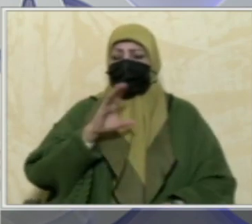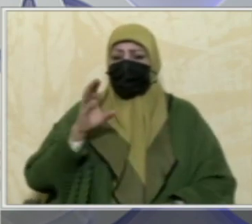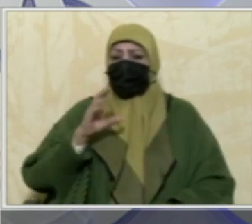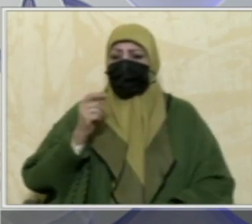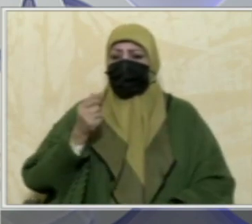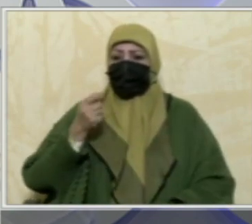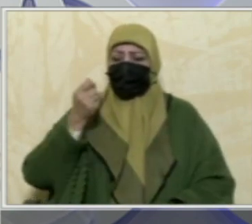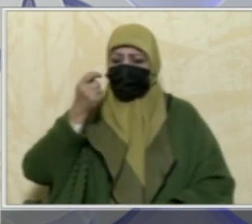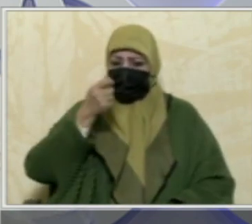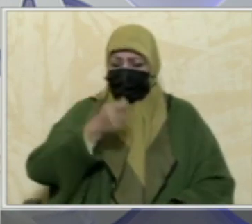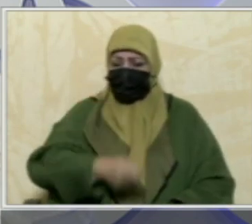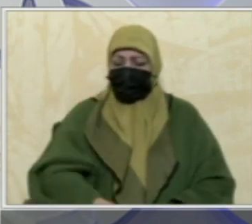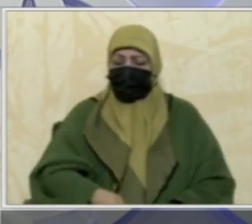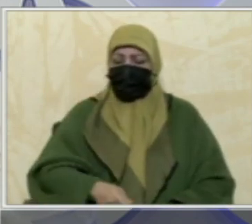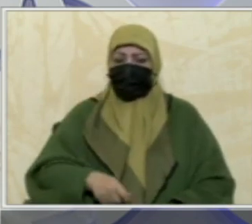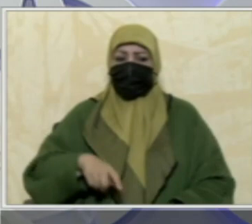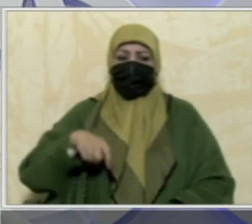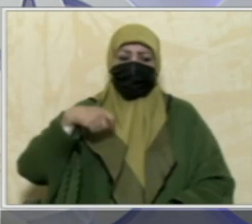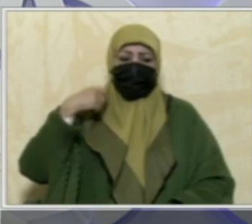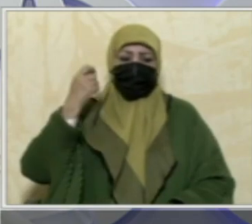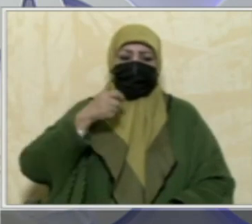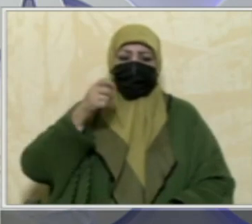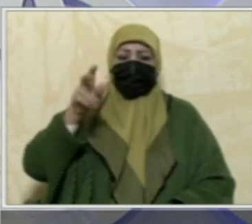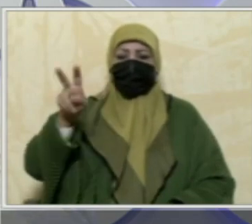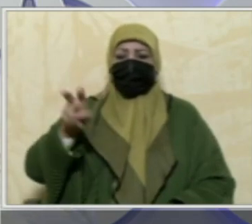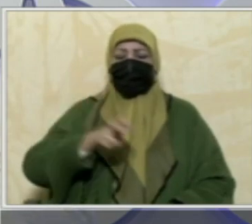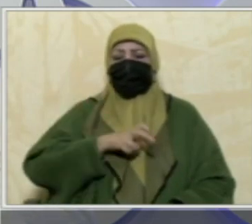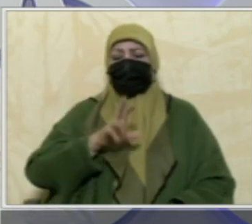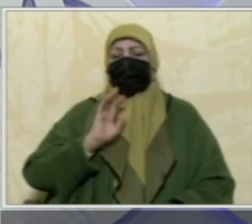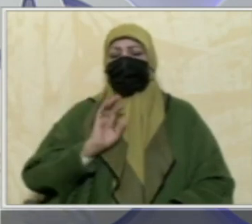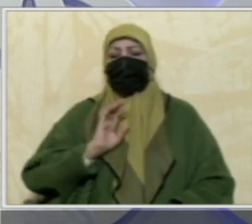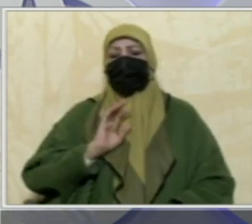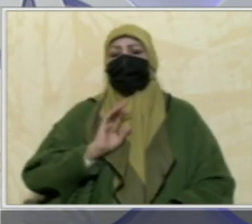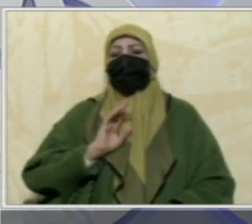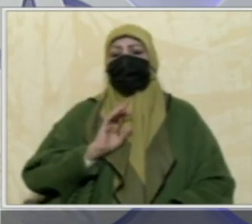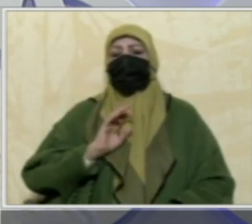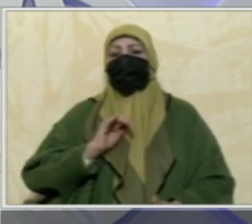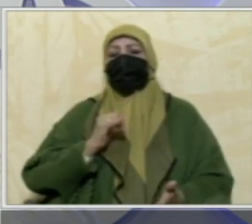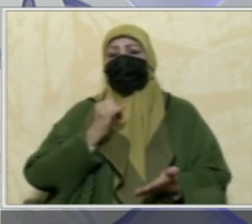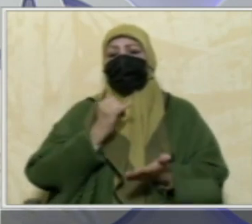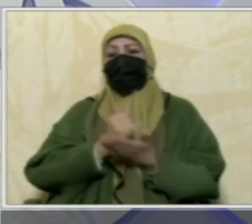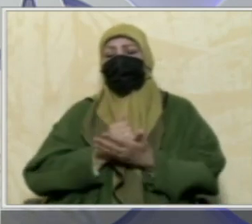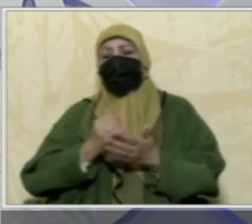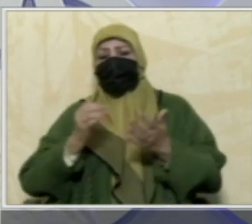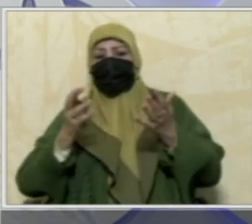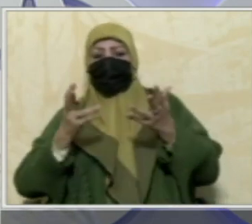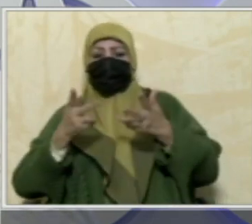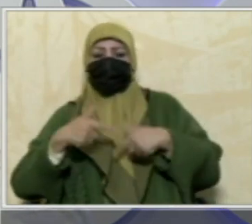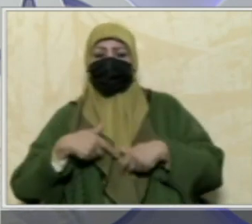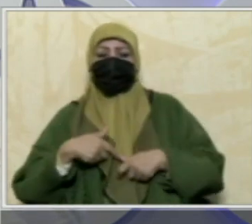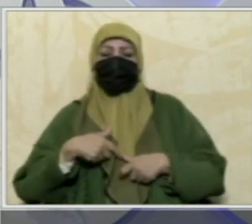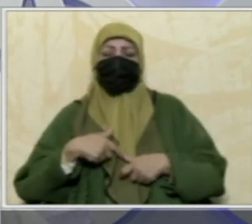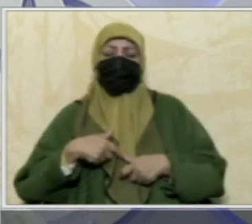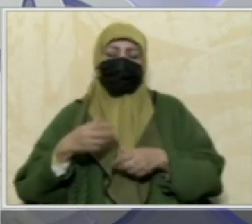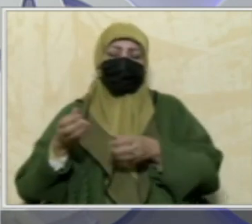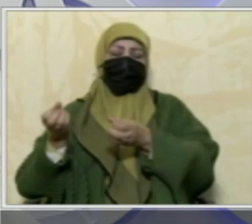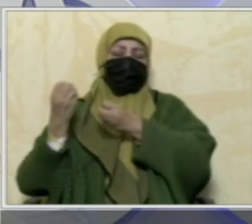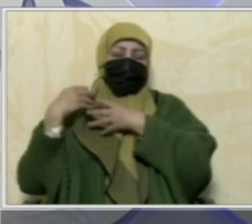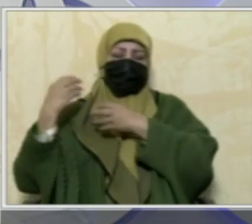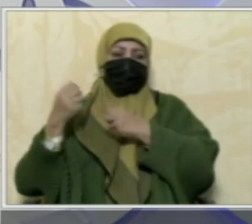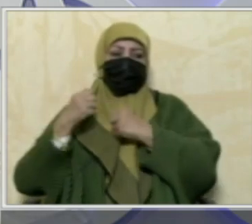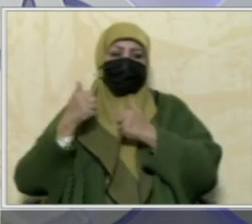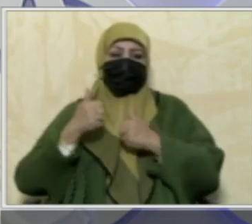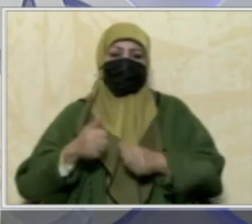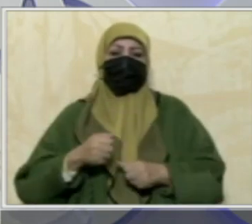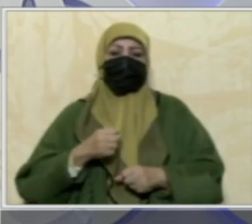مطالبه بالاضحيه فالاولى ان تجمعي بين الخيرين الخير الاول ان تطبقي سنه الاضحيه تذبح